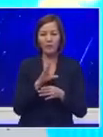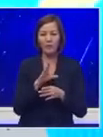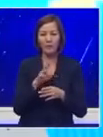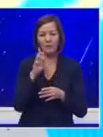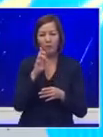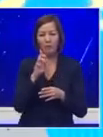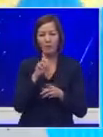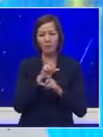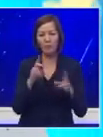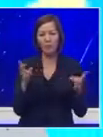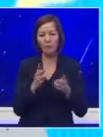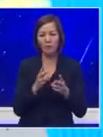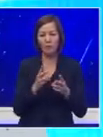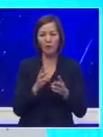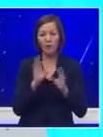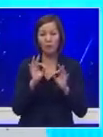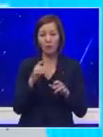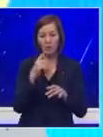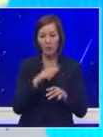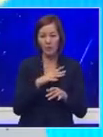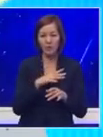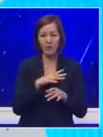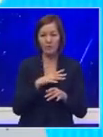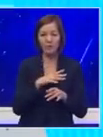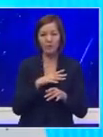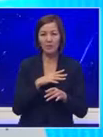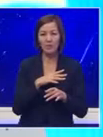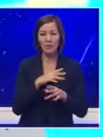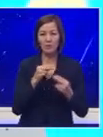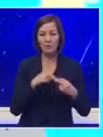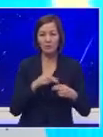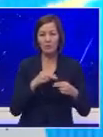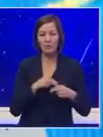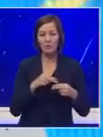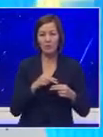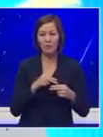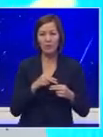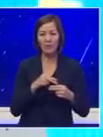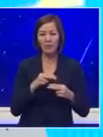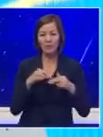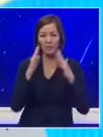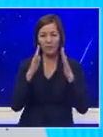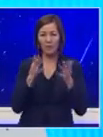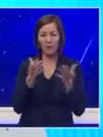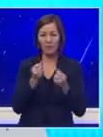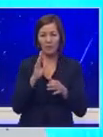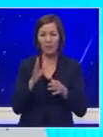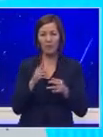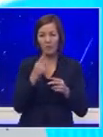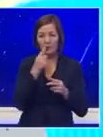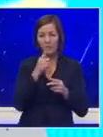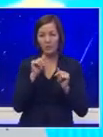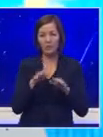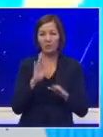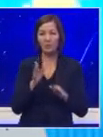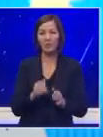мемлекеттік органдар болу керек, дұрыс айтасыз. Оны жұмыстар аламыз, жақын арада бір